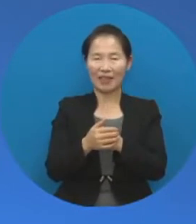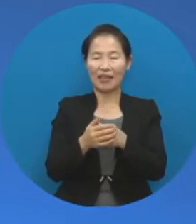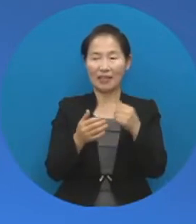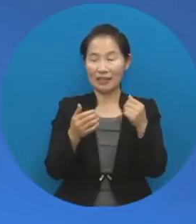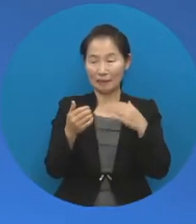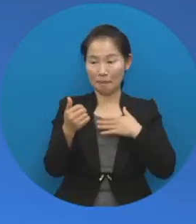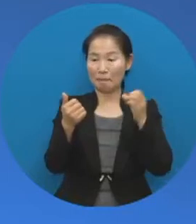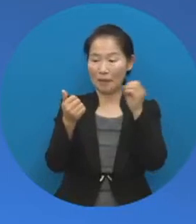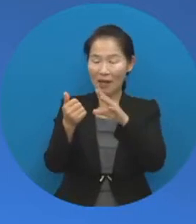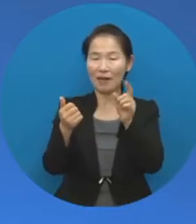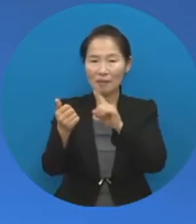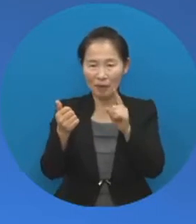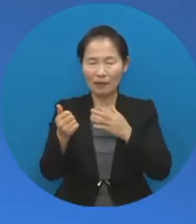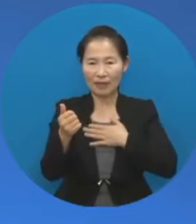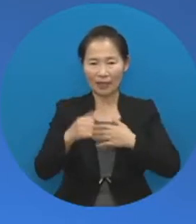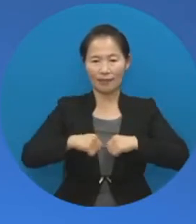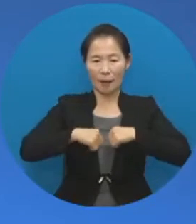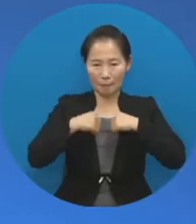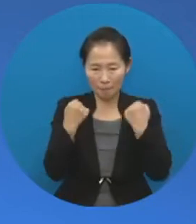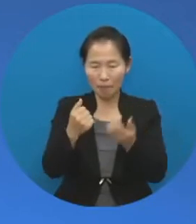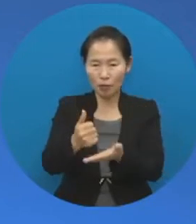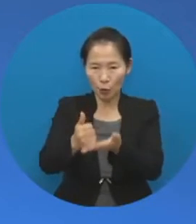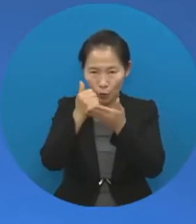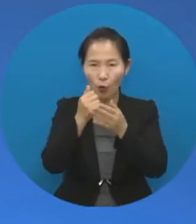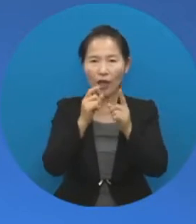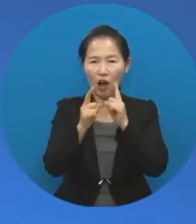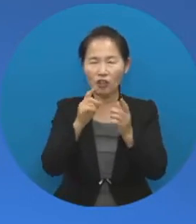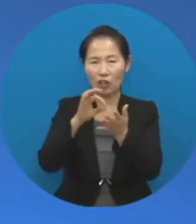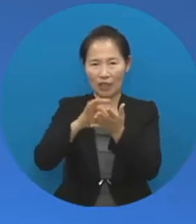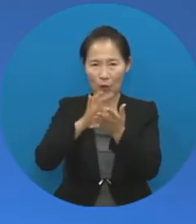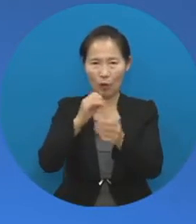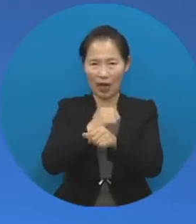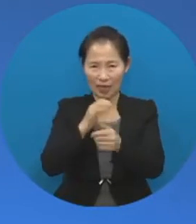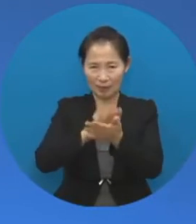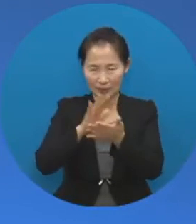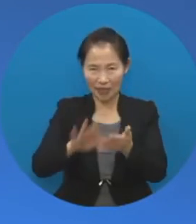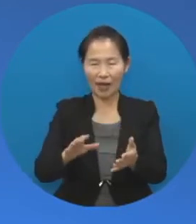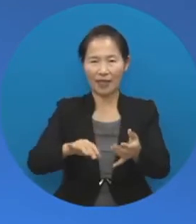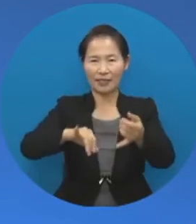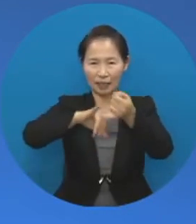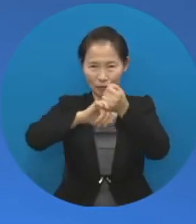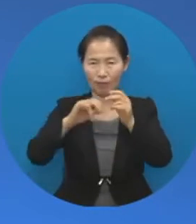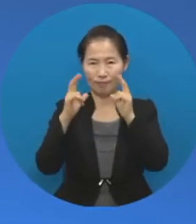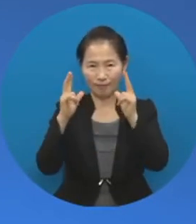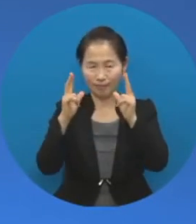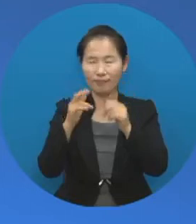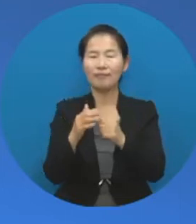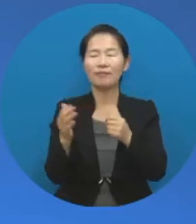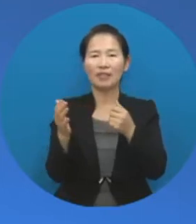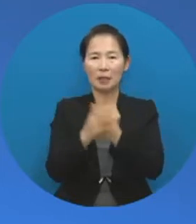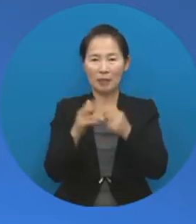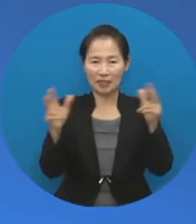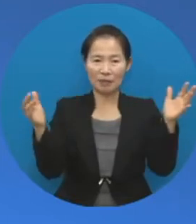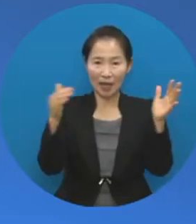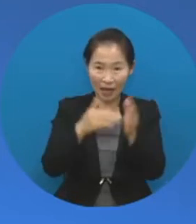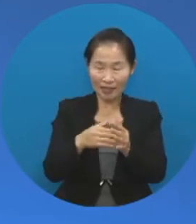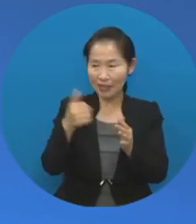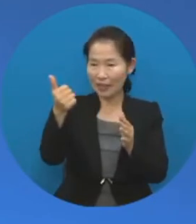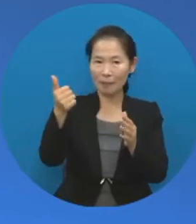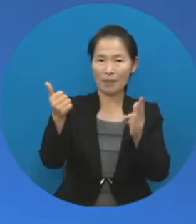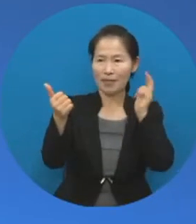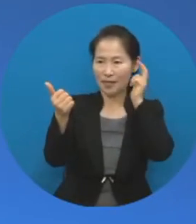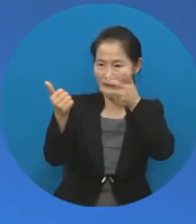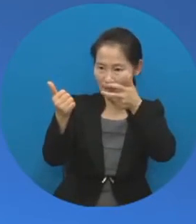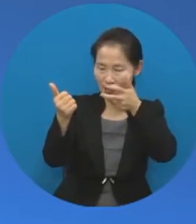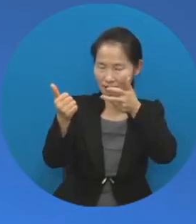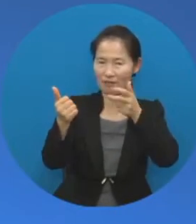쓰겠다고 약속을 했어요. 그래서 제가 제 남편을 단 한 번도 째려보거나 남편에게